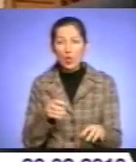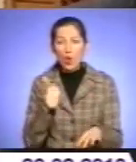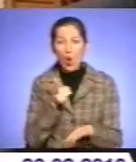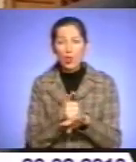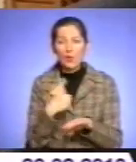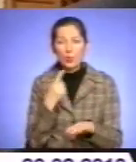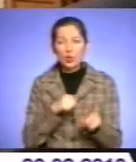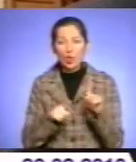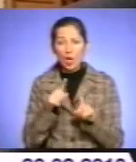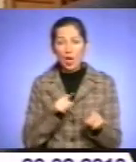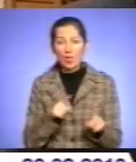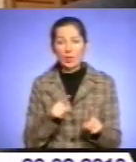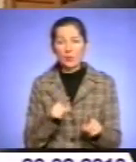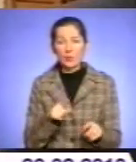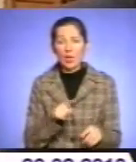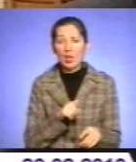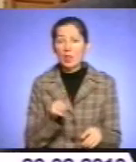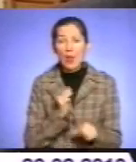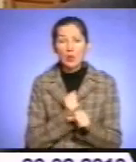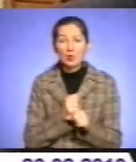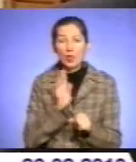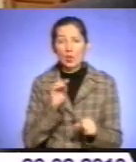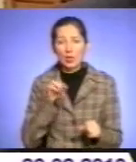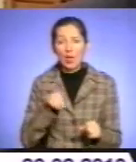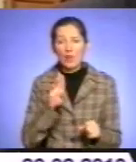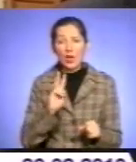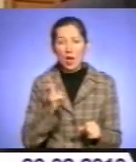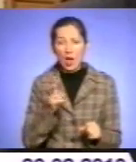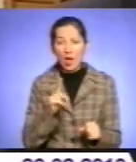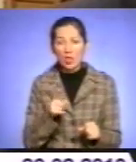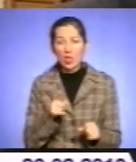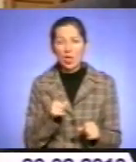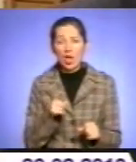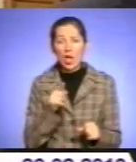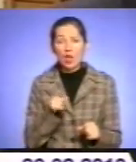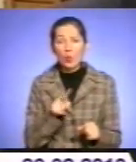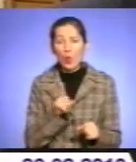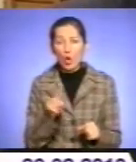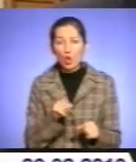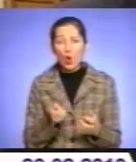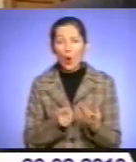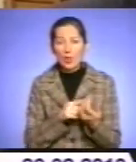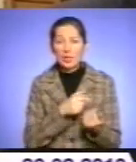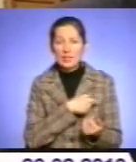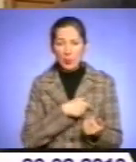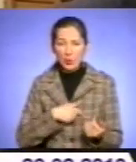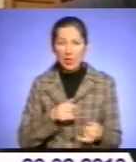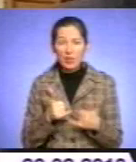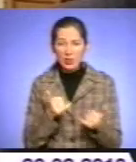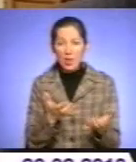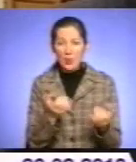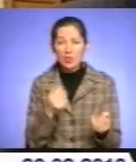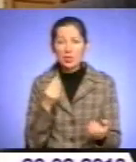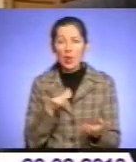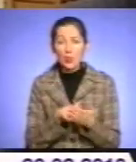Посили на те, що не працює ТВК, тут абсолютно недоречні, тому що кількості депутатів для прийняття